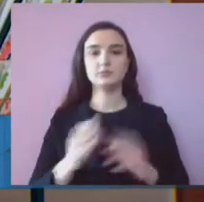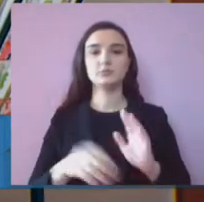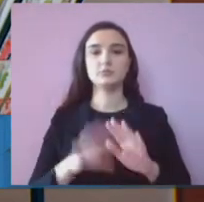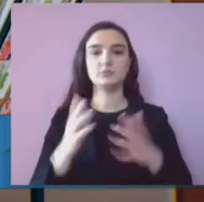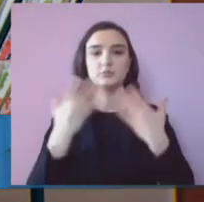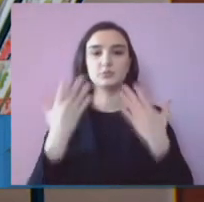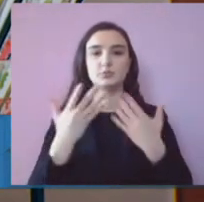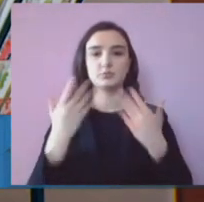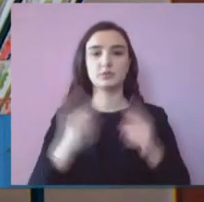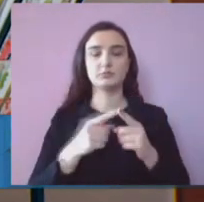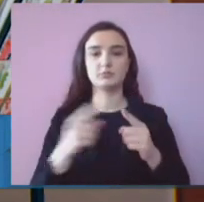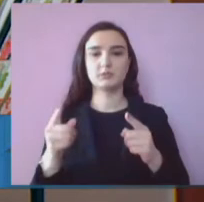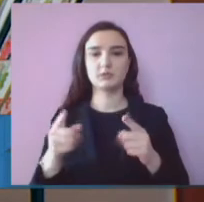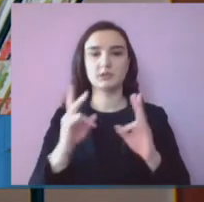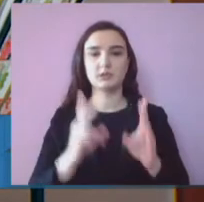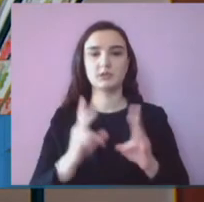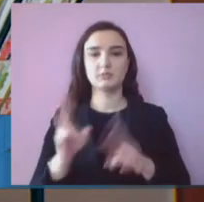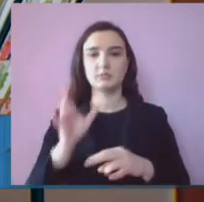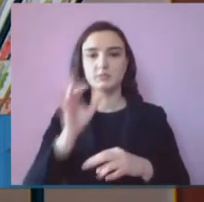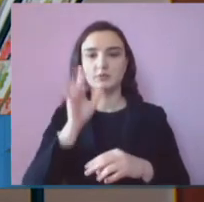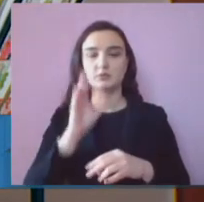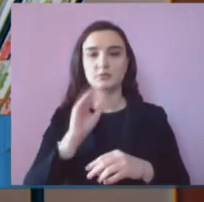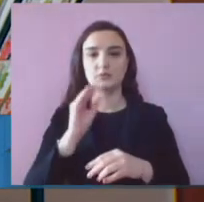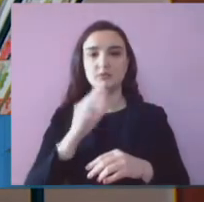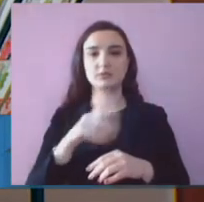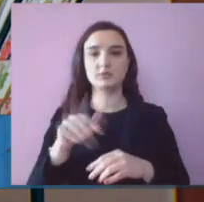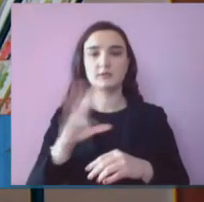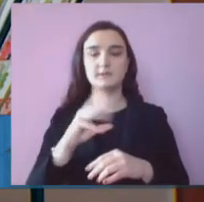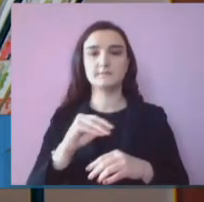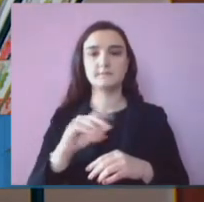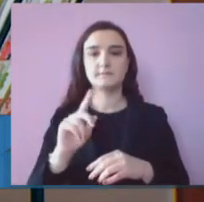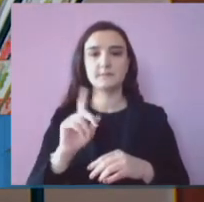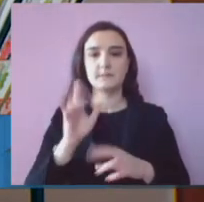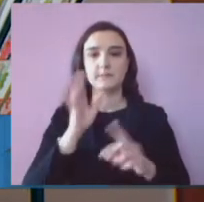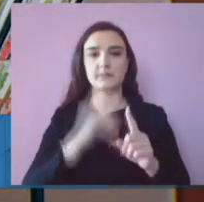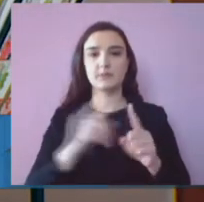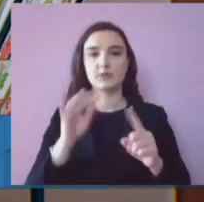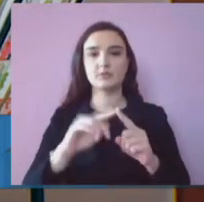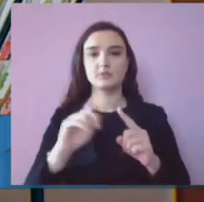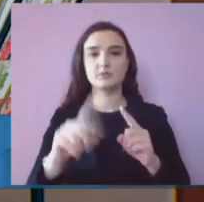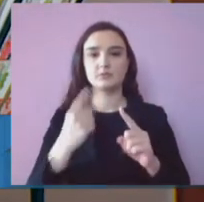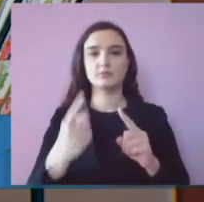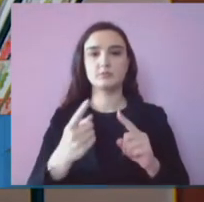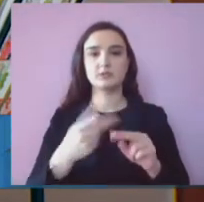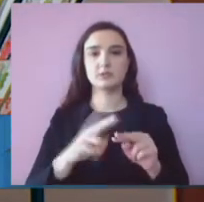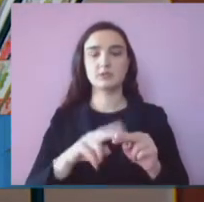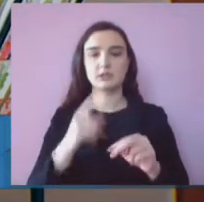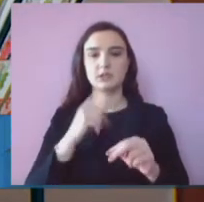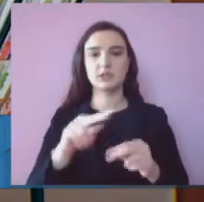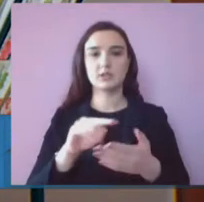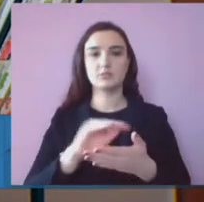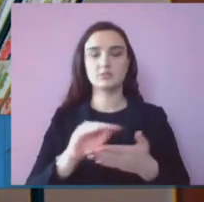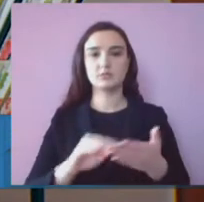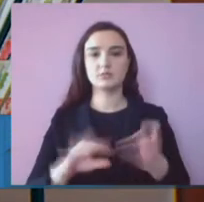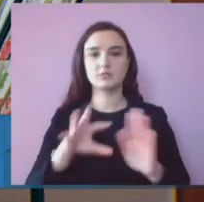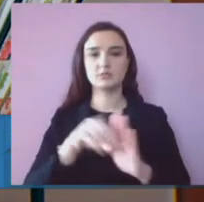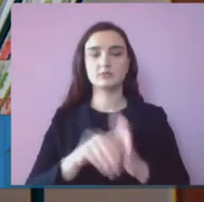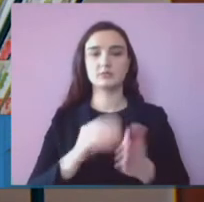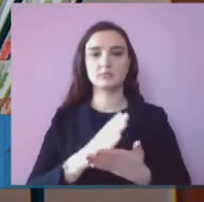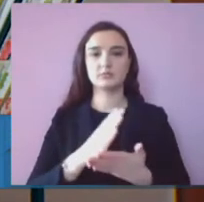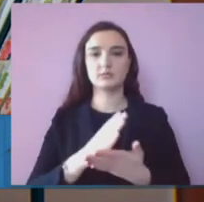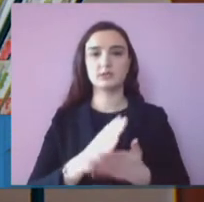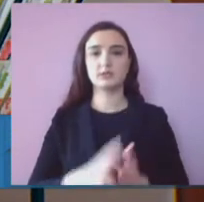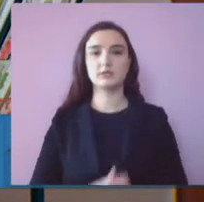მიმდინარე დაზიანებების დროს, როცა გარკვეული დროის შემდეგ ეს ლიტერატურაშიც არის აღწერილი და ჩვენს პრაქტიკაშიც გვხვდება,